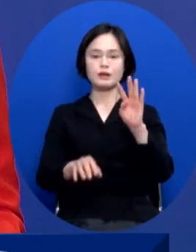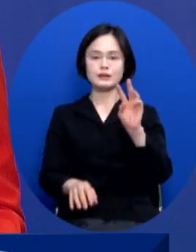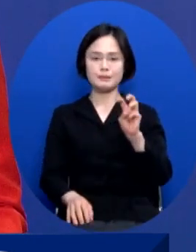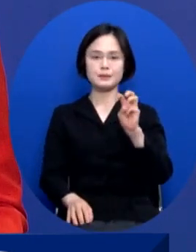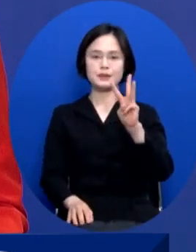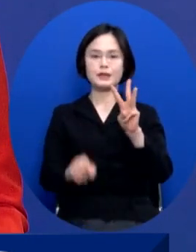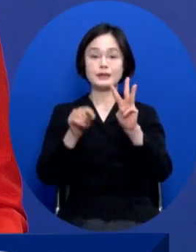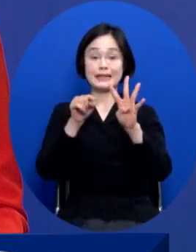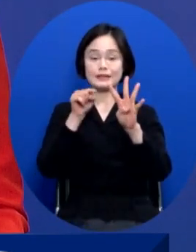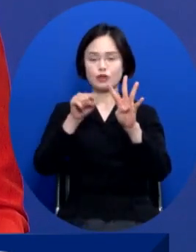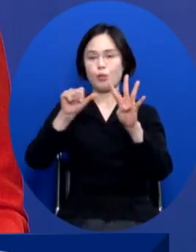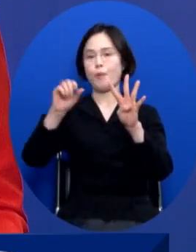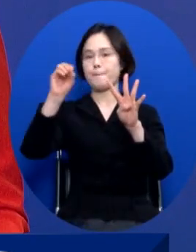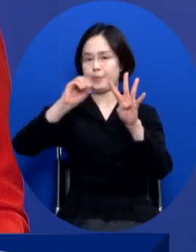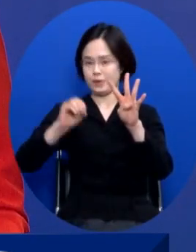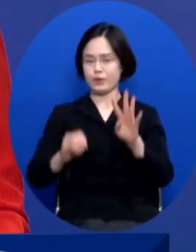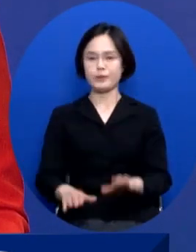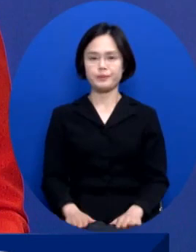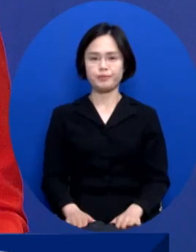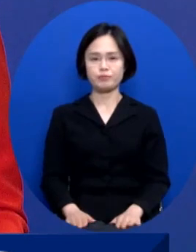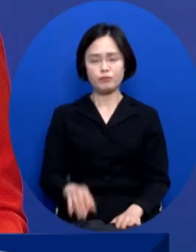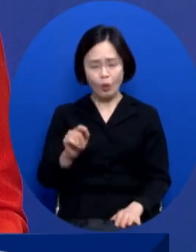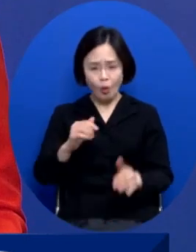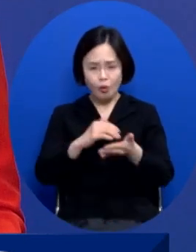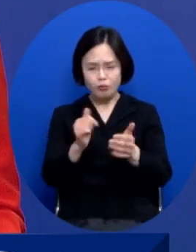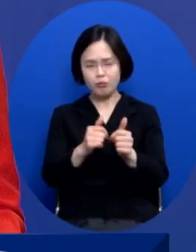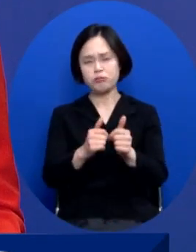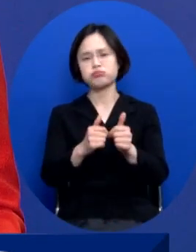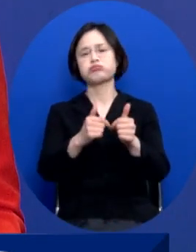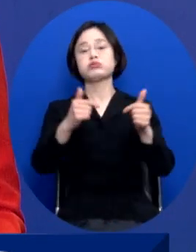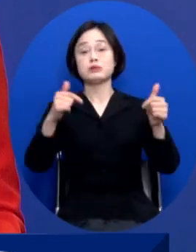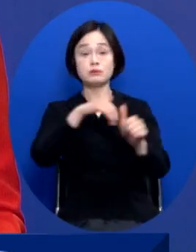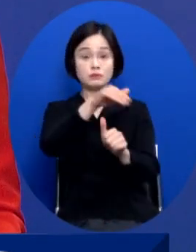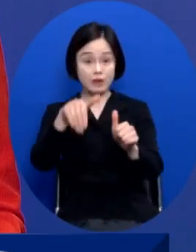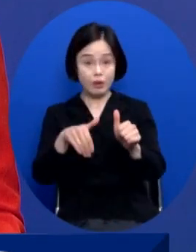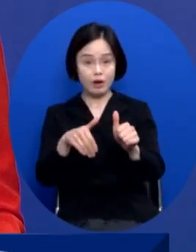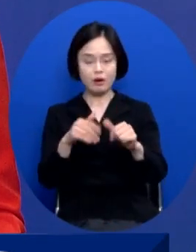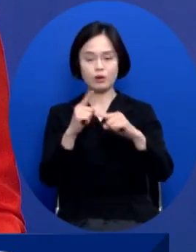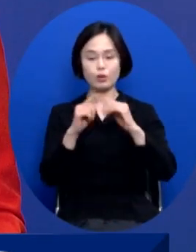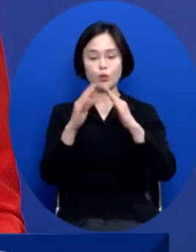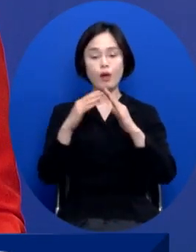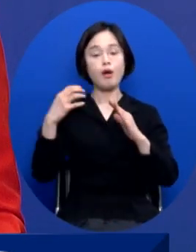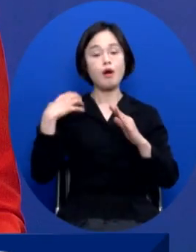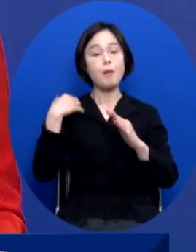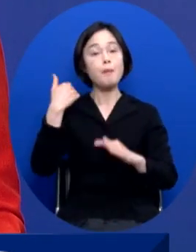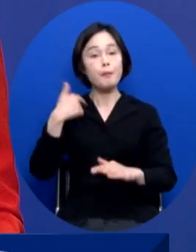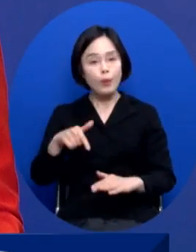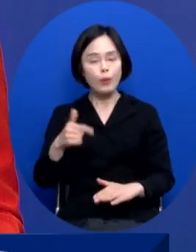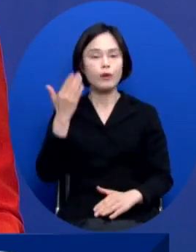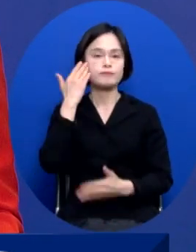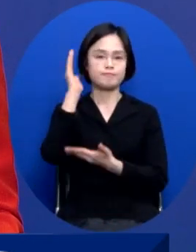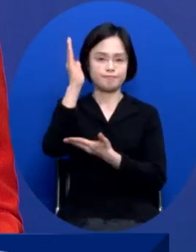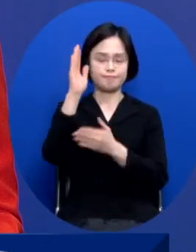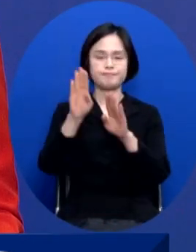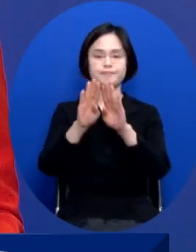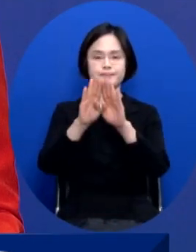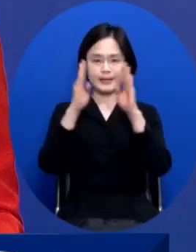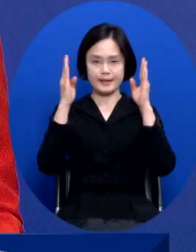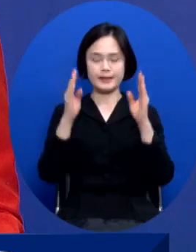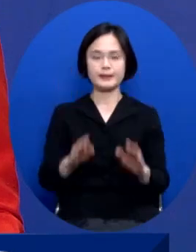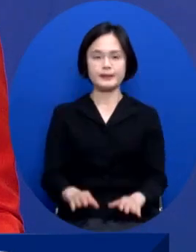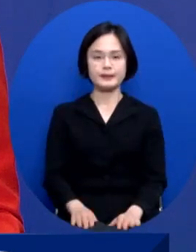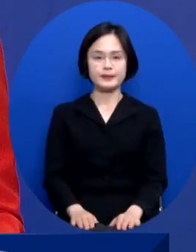차지하고 있습니다 1인 가구 증가세 가운데서 교회 사회적 책임과 사역 방안을 논하는 세미나가 열렸습니다